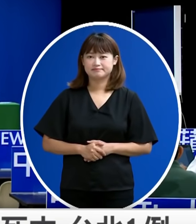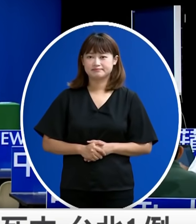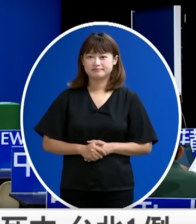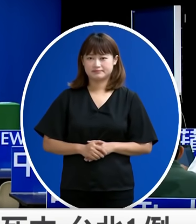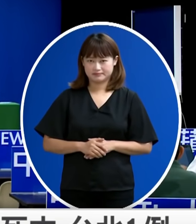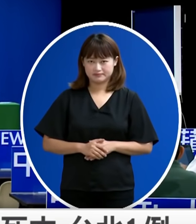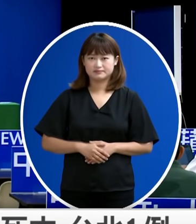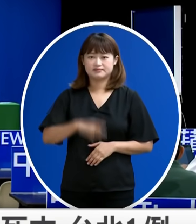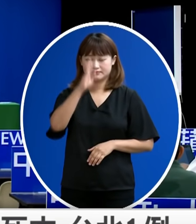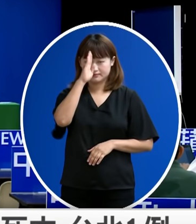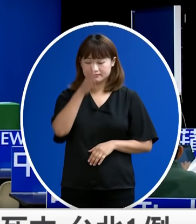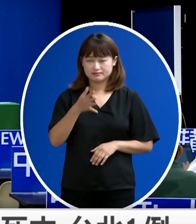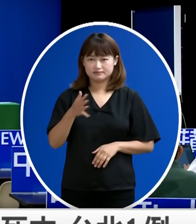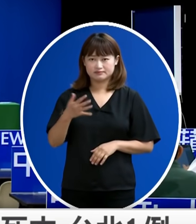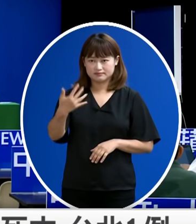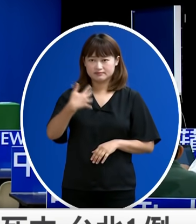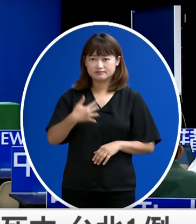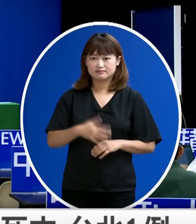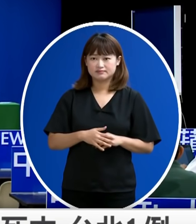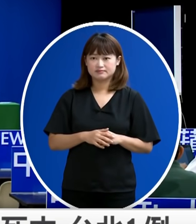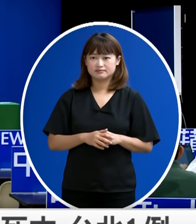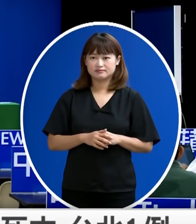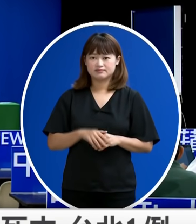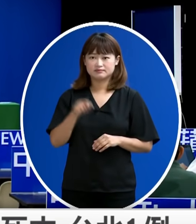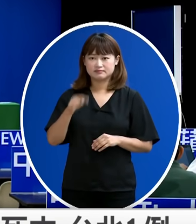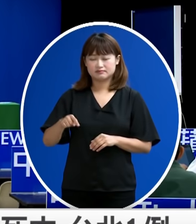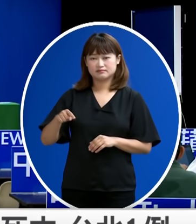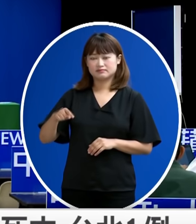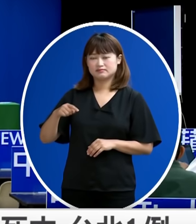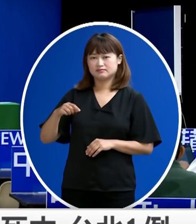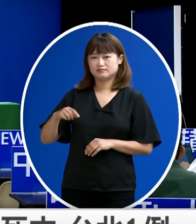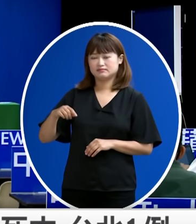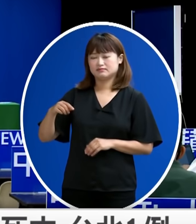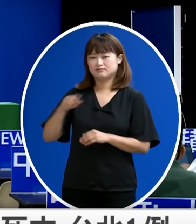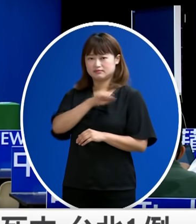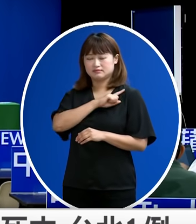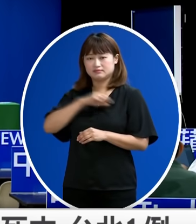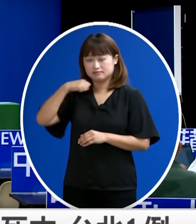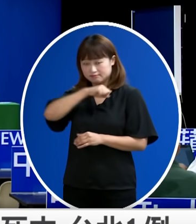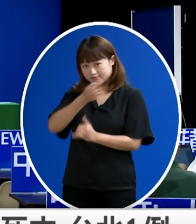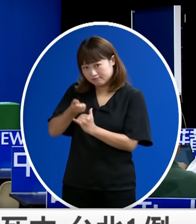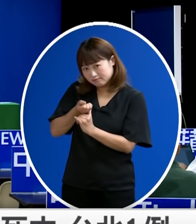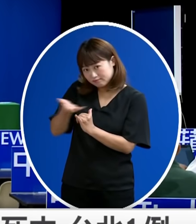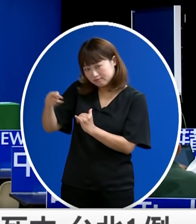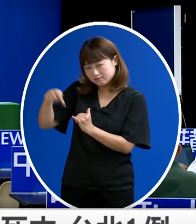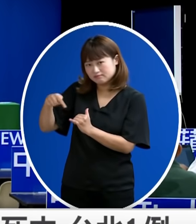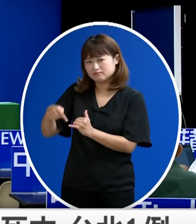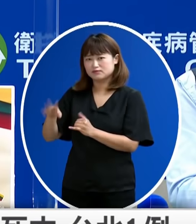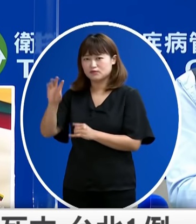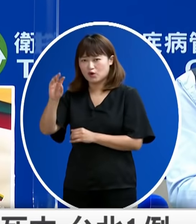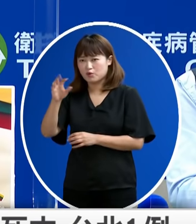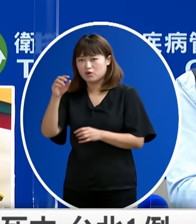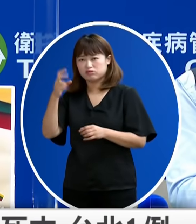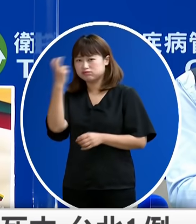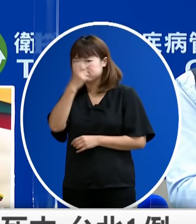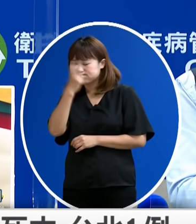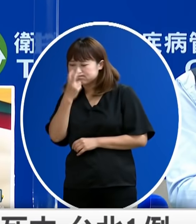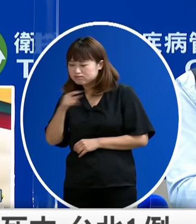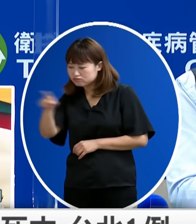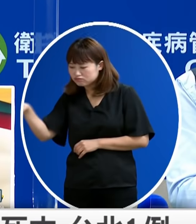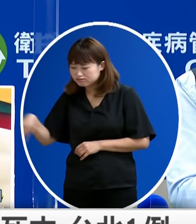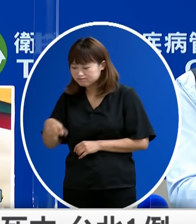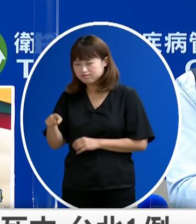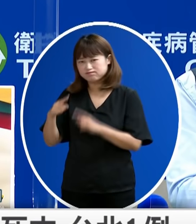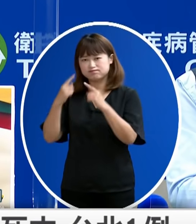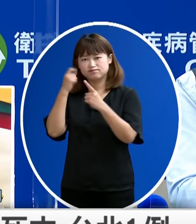指挥官好，想请教一下，今天这位本土个案有稍微意调知道他的感染源是来自哪里吗？谢谢。 没有，就是他周